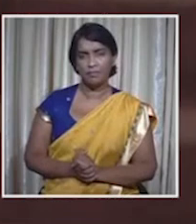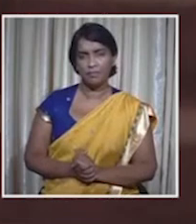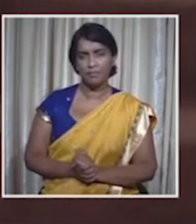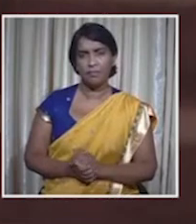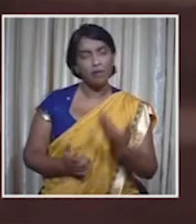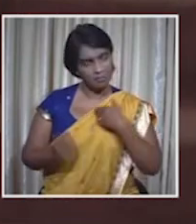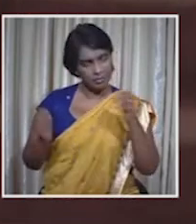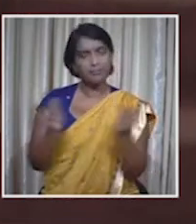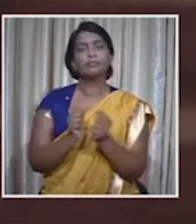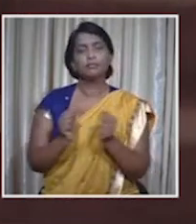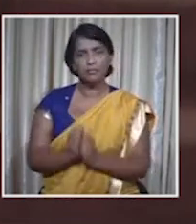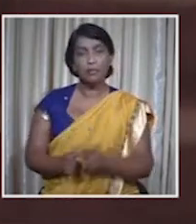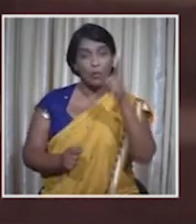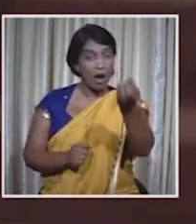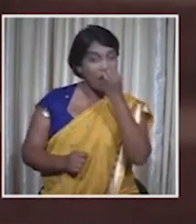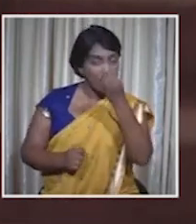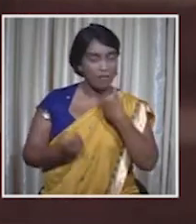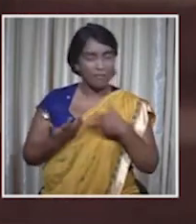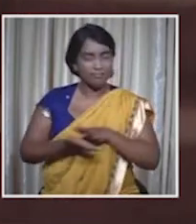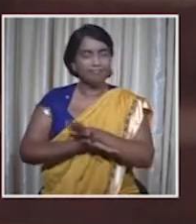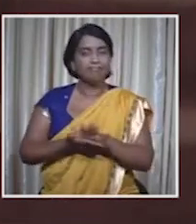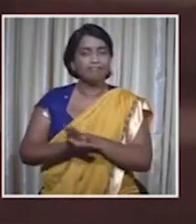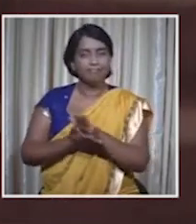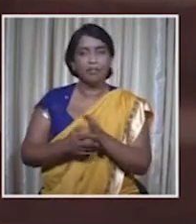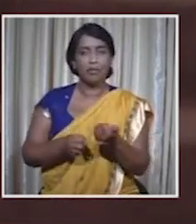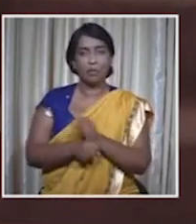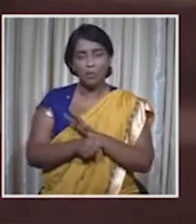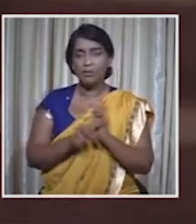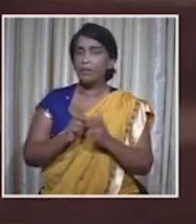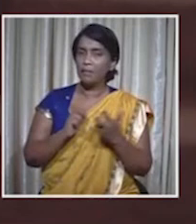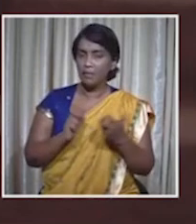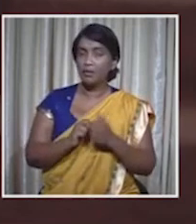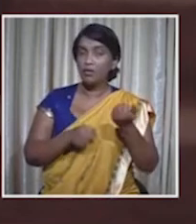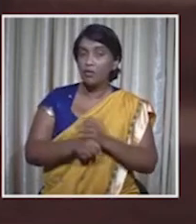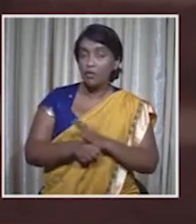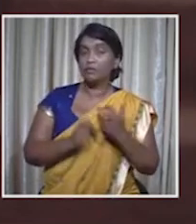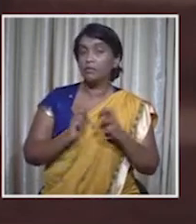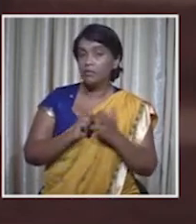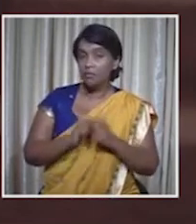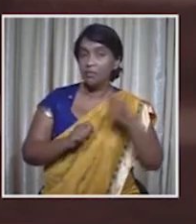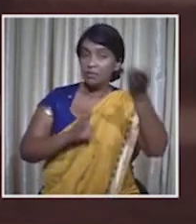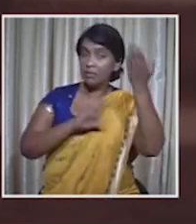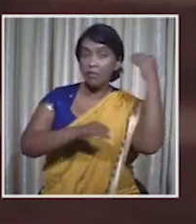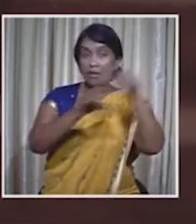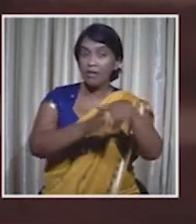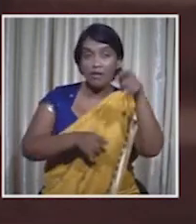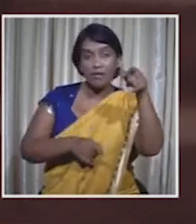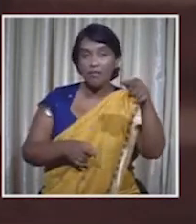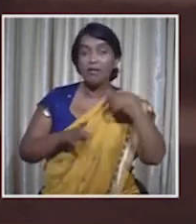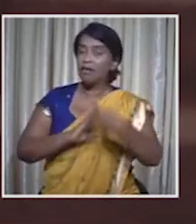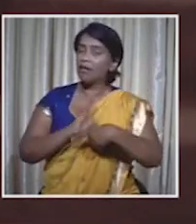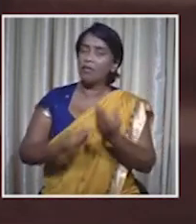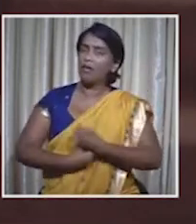හරි. අපි කරනවා. ඕගොල්ලෝ කාපු එක අපි හදාගෙන යන්නේ. කොවිඩ් අරුබුදයක් තියෙද්දි. කොවිඩ් අරුබුදය තමුන්නාසයක කාලේ